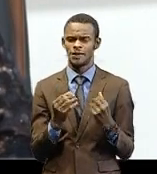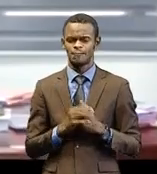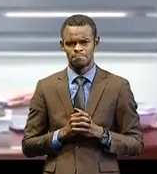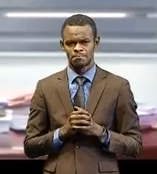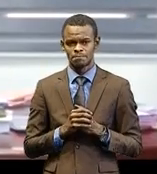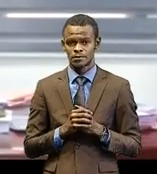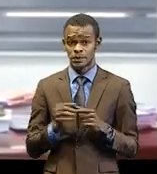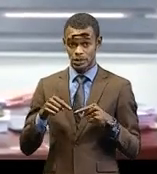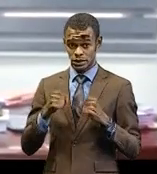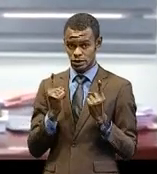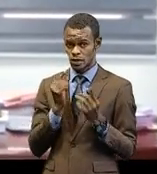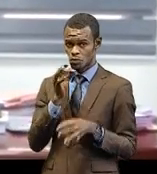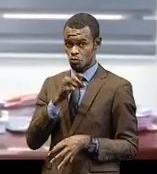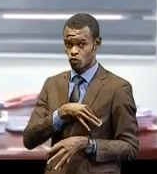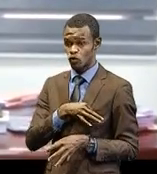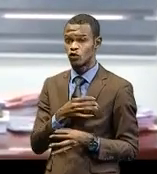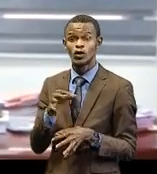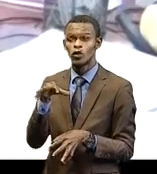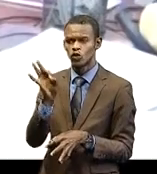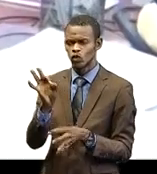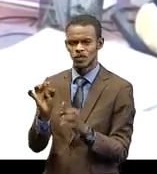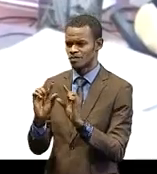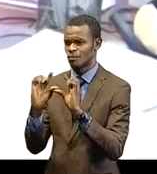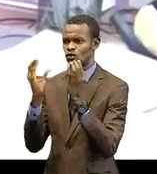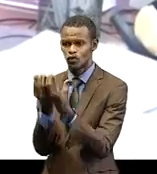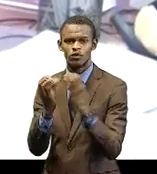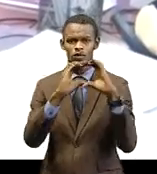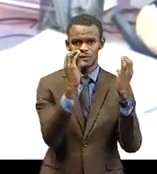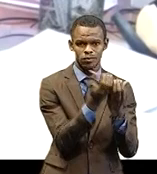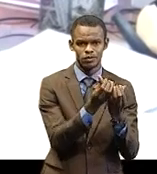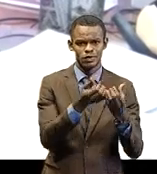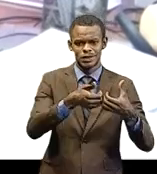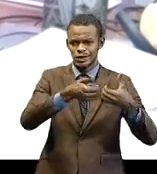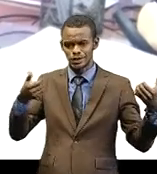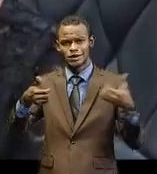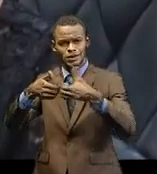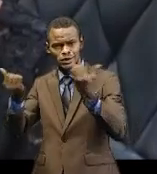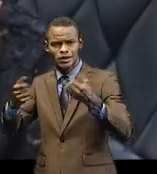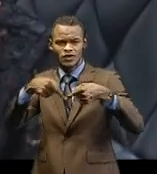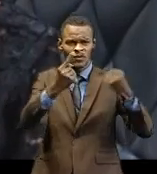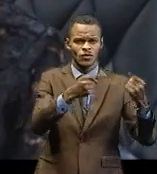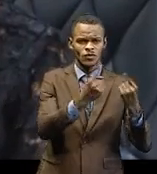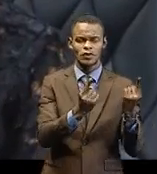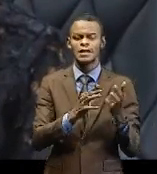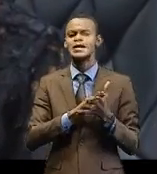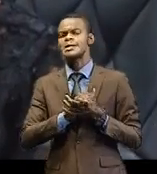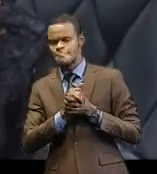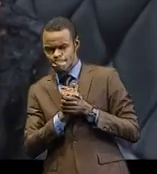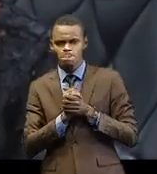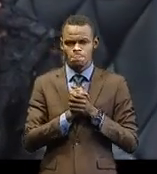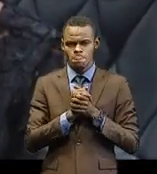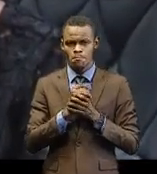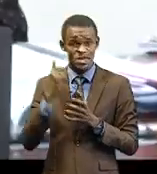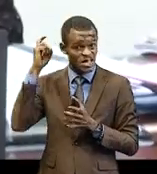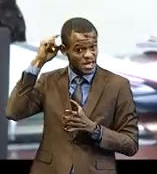des divisions ethniques et des conflits intercommunautaires pour semer la mort dans la population. Face à